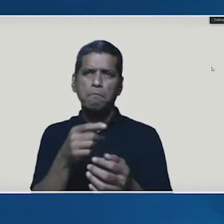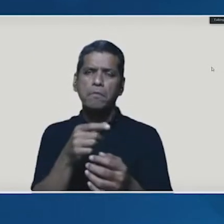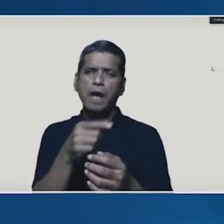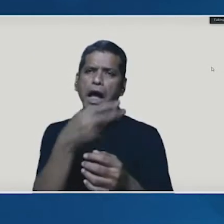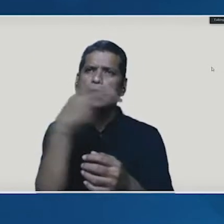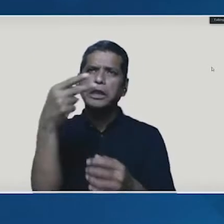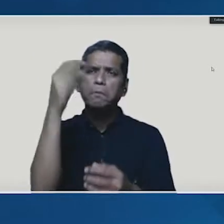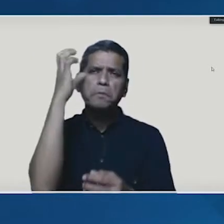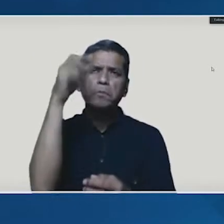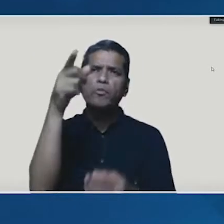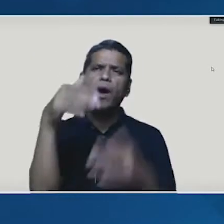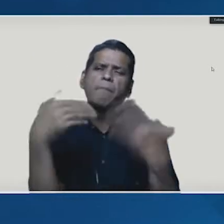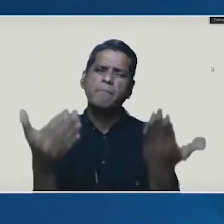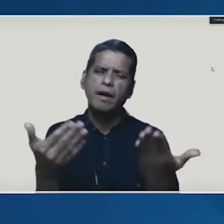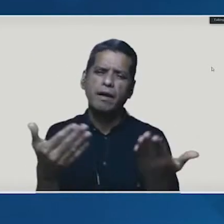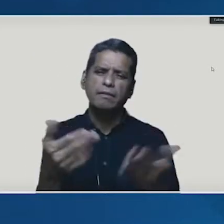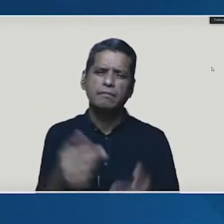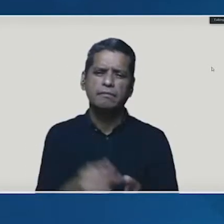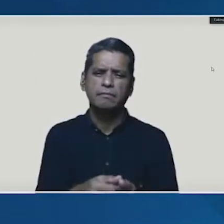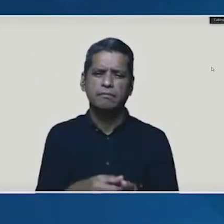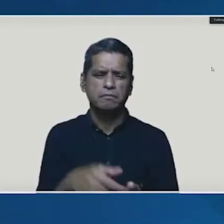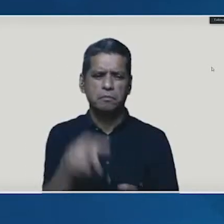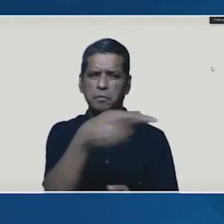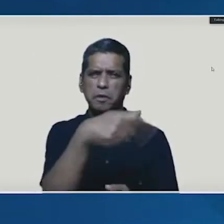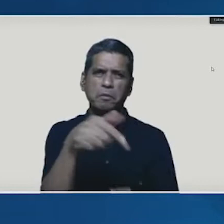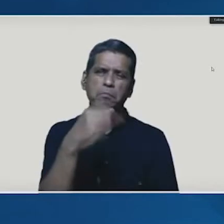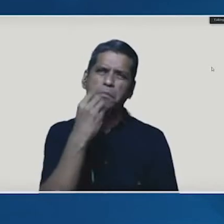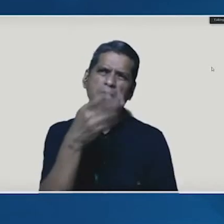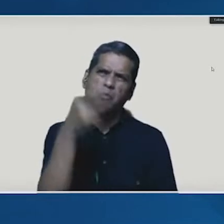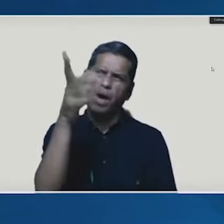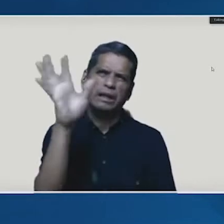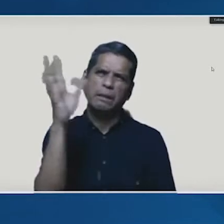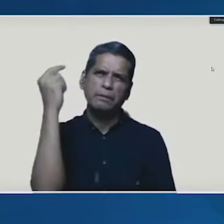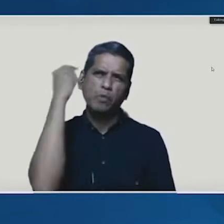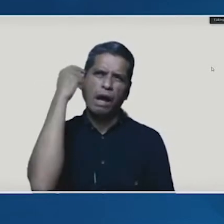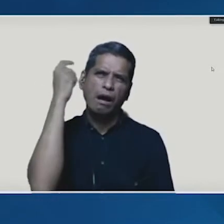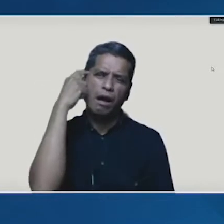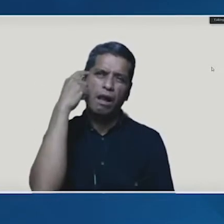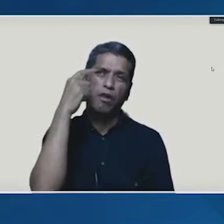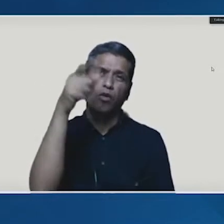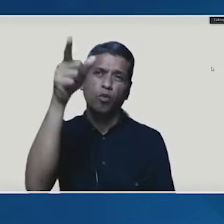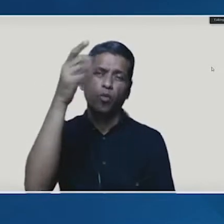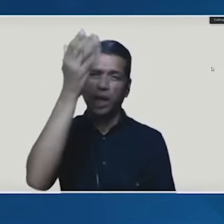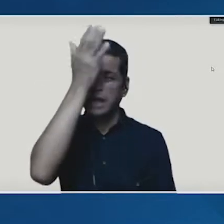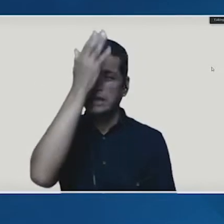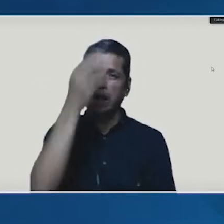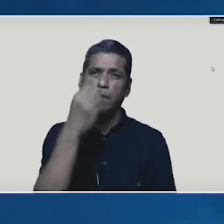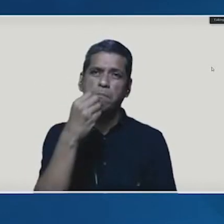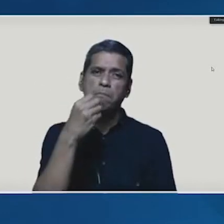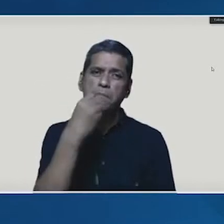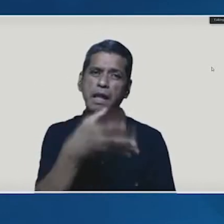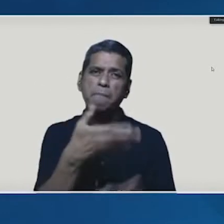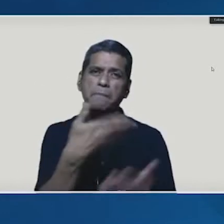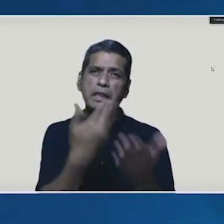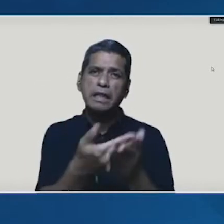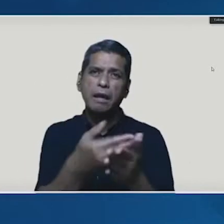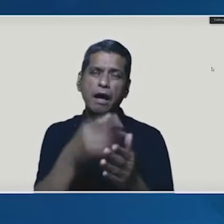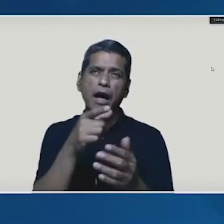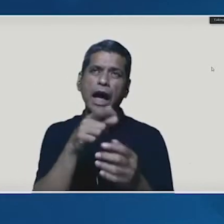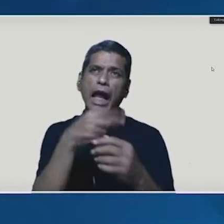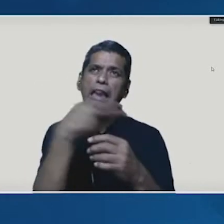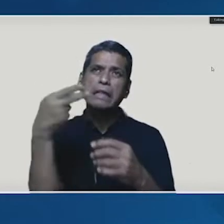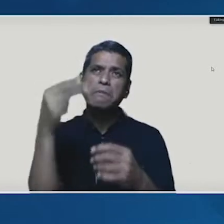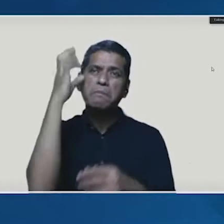nebukadnezar tak masuk diakal permintaan Raja nggak logis bayangkan kepada seorang raja